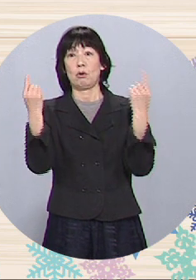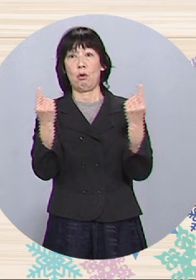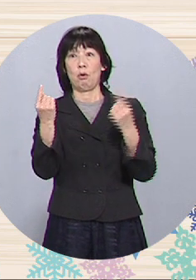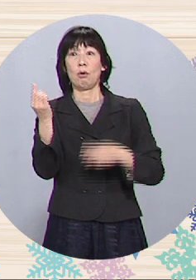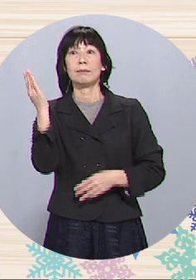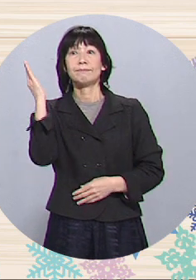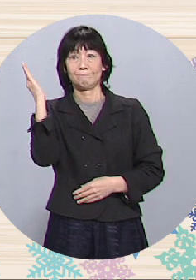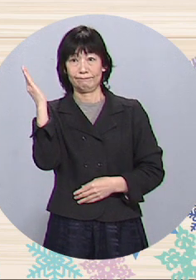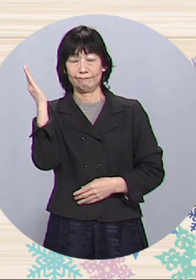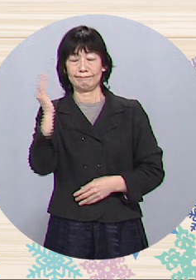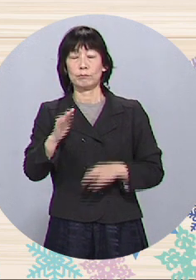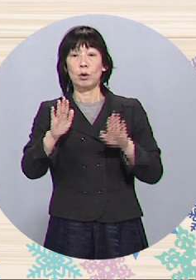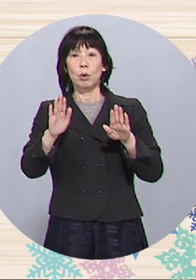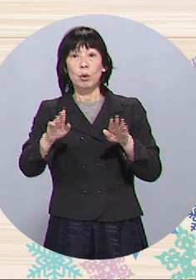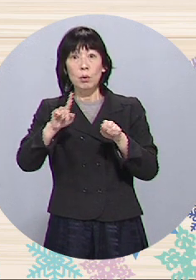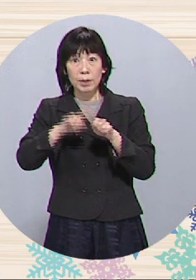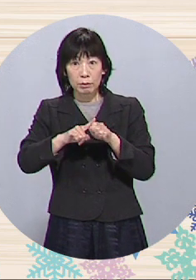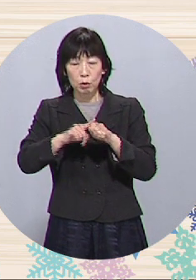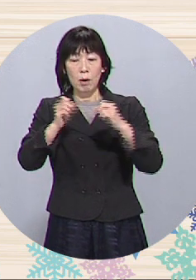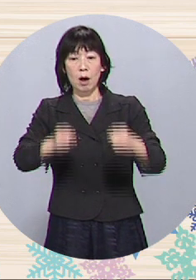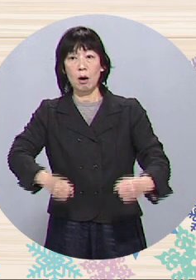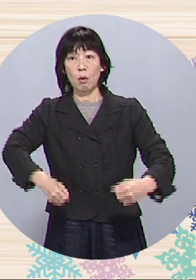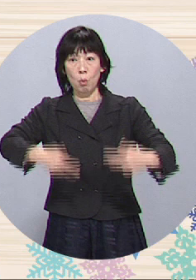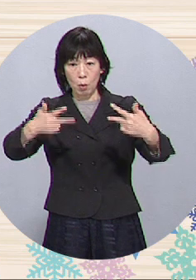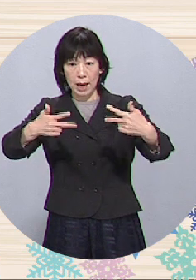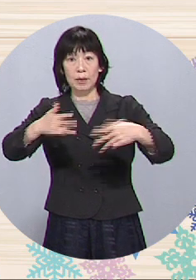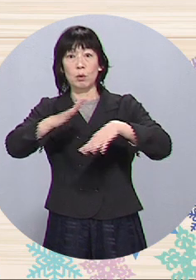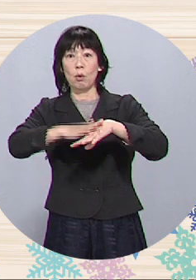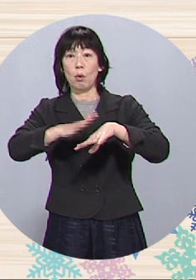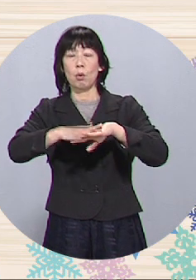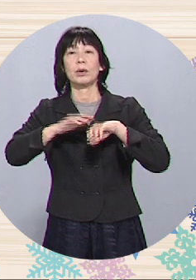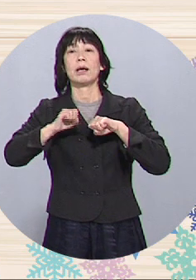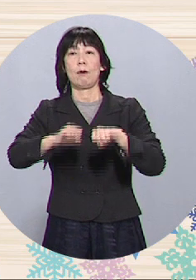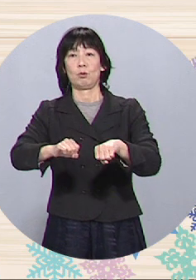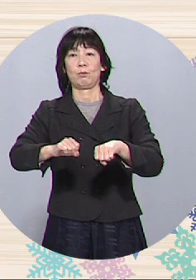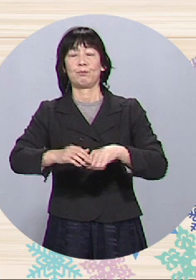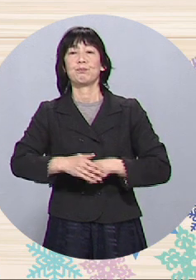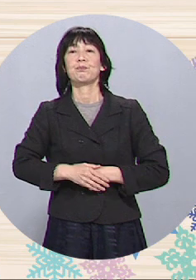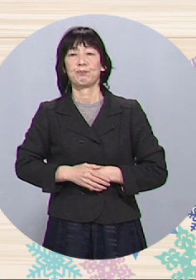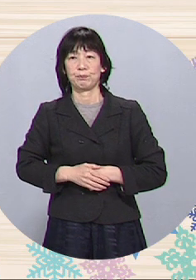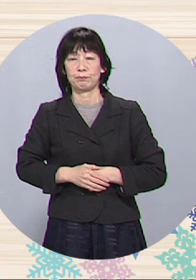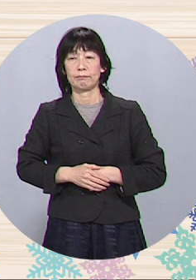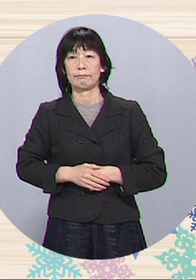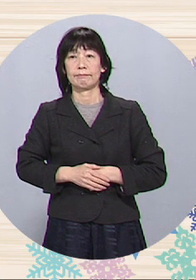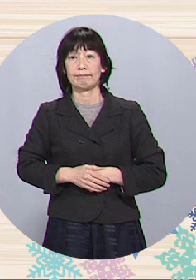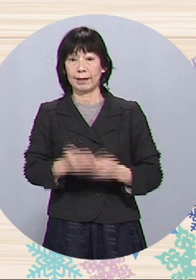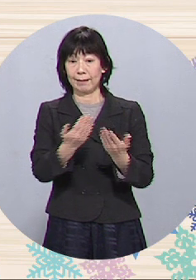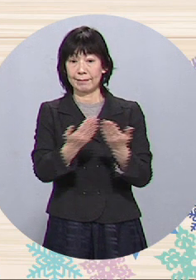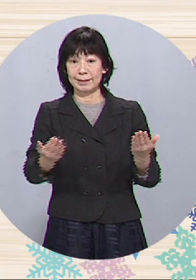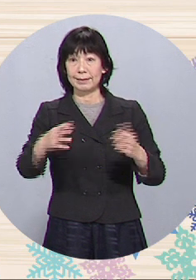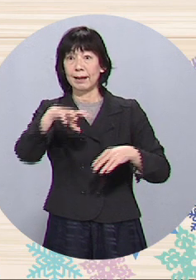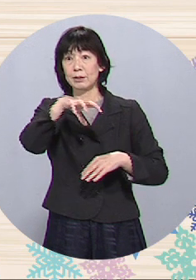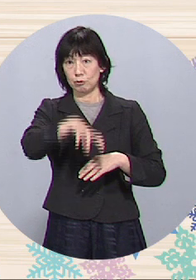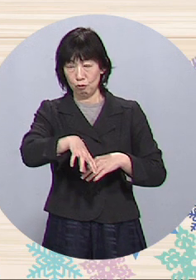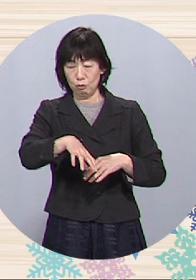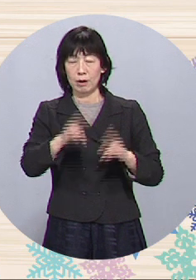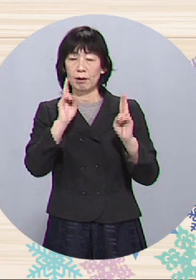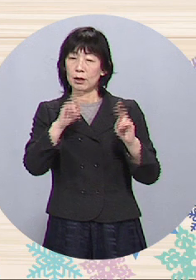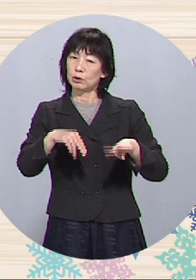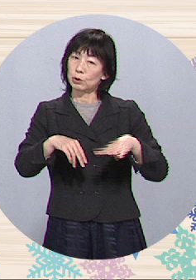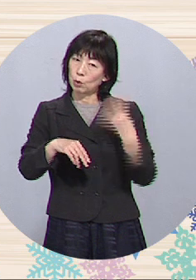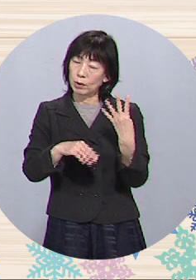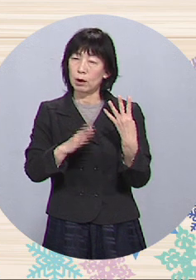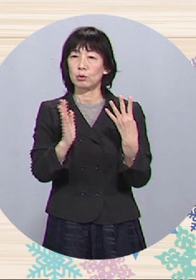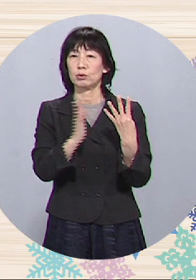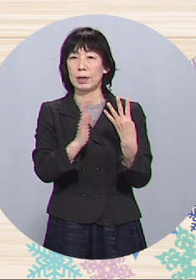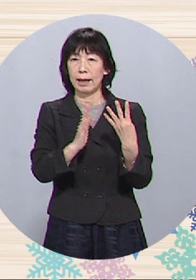ジネスアリーナが今年度はオンラインで開催されています。メインの展示会場には400を超える企業や